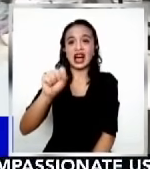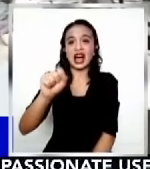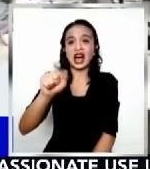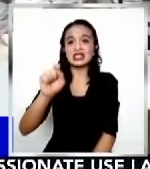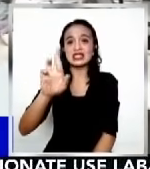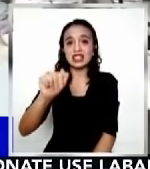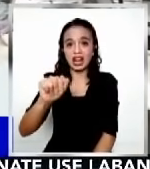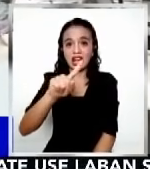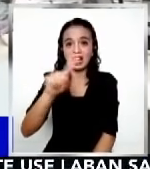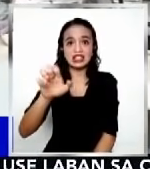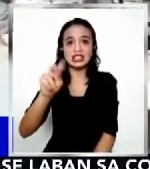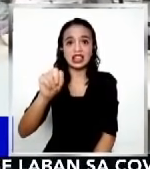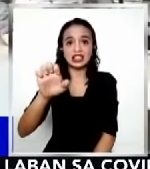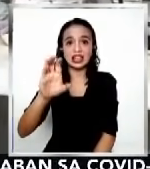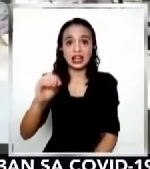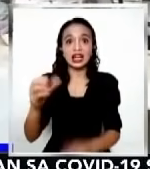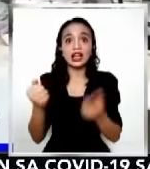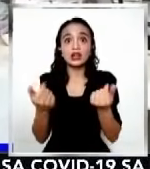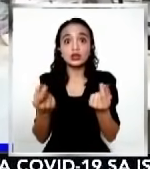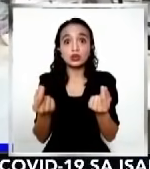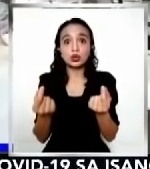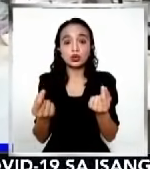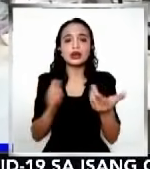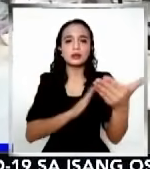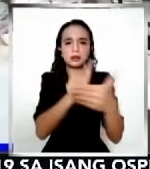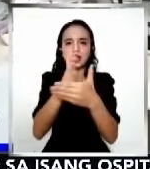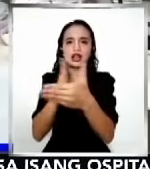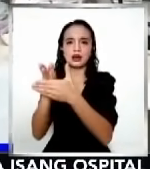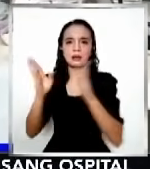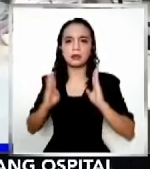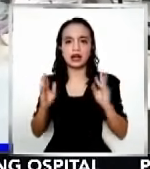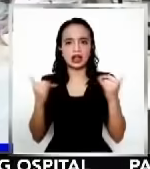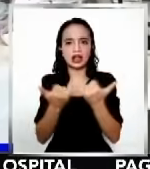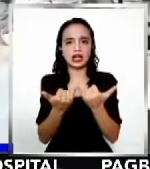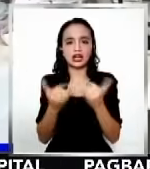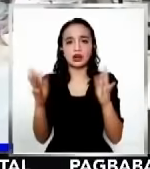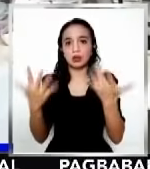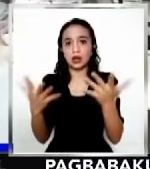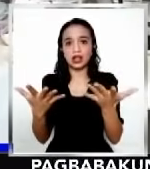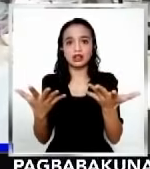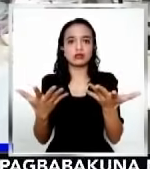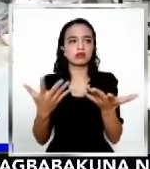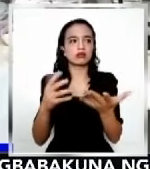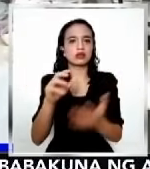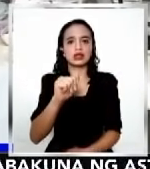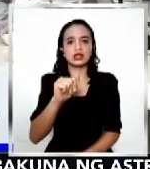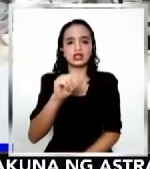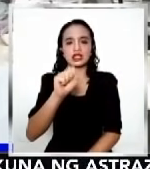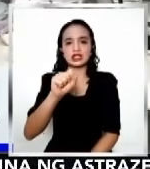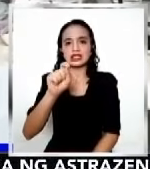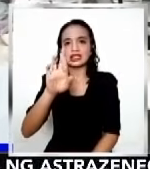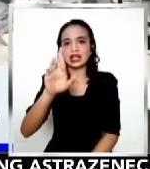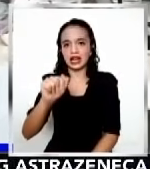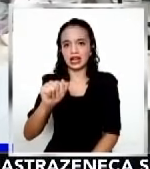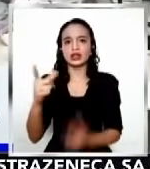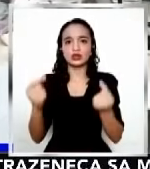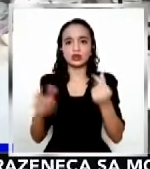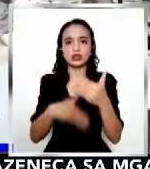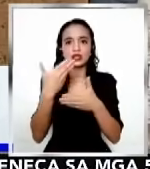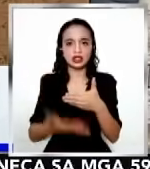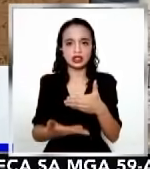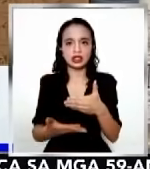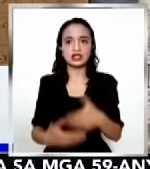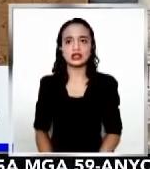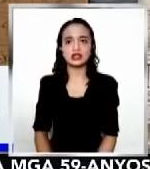barabarangay. So, nung wala tayong supply ng AstraZeneca, nagpahinga muna. Then ngayon po, sinama na sila doon sa